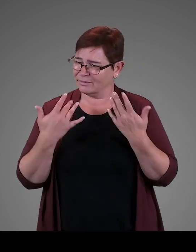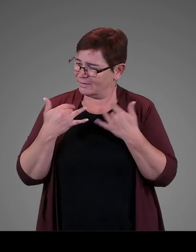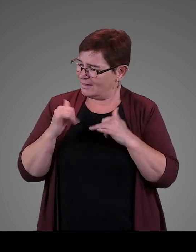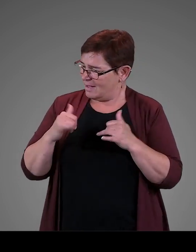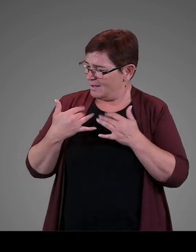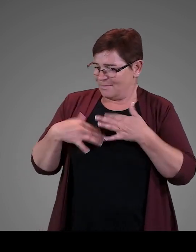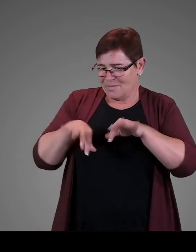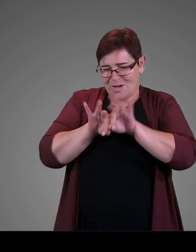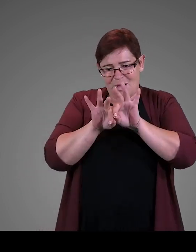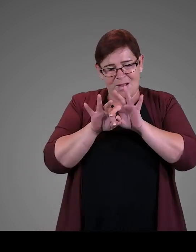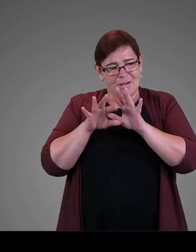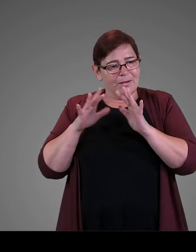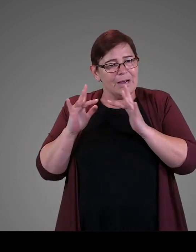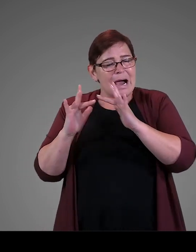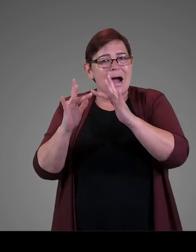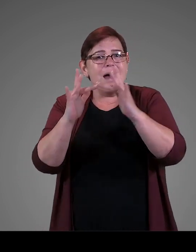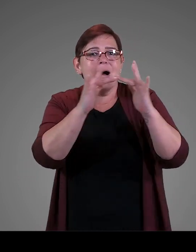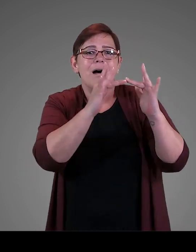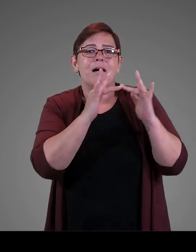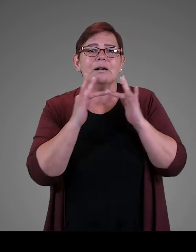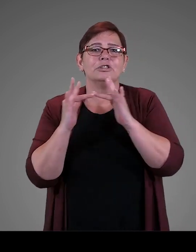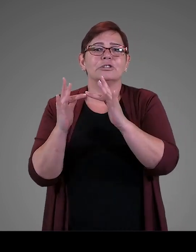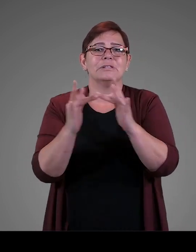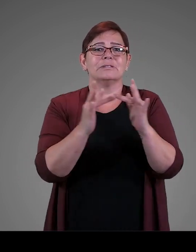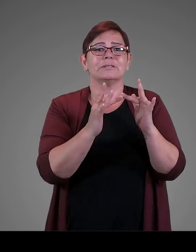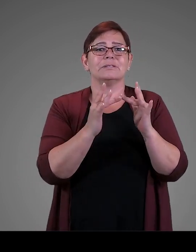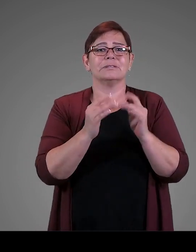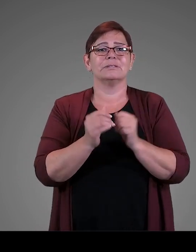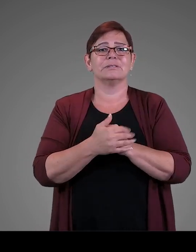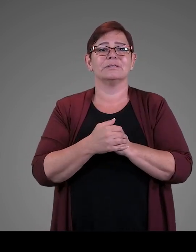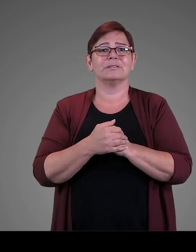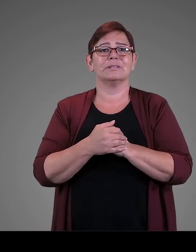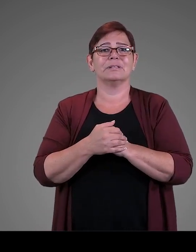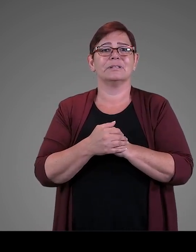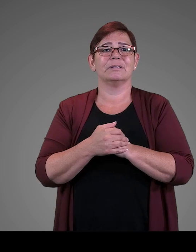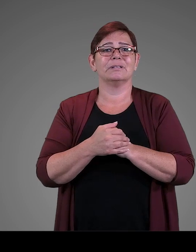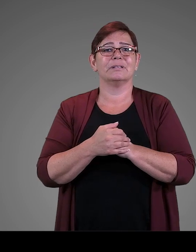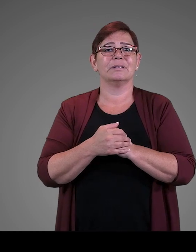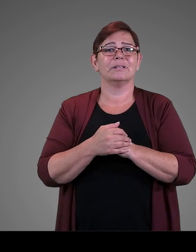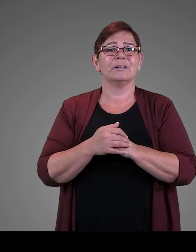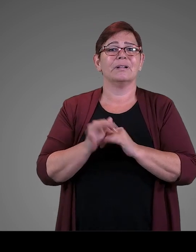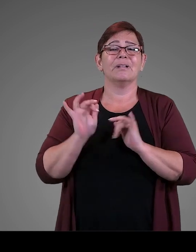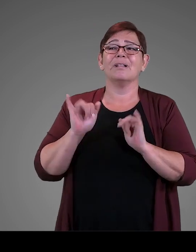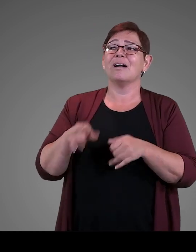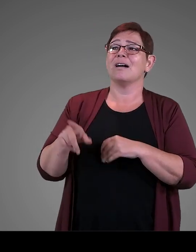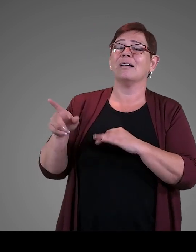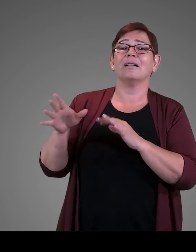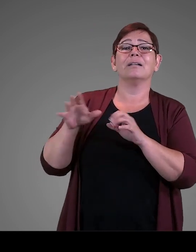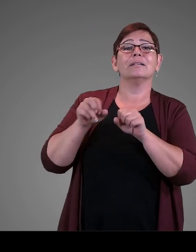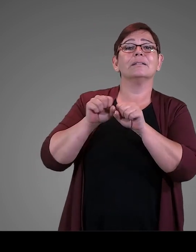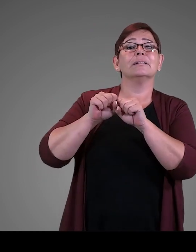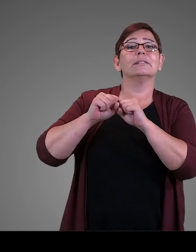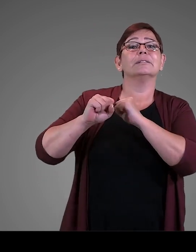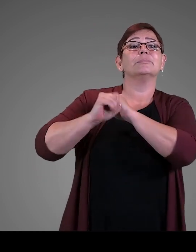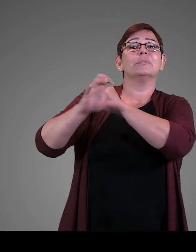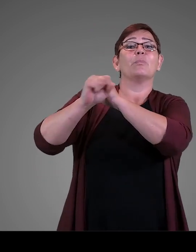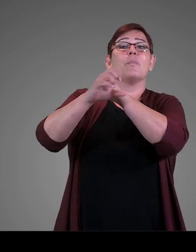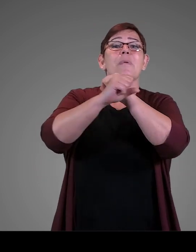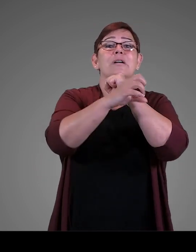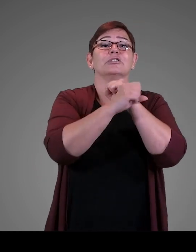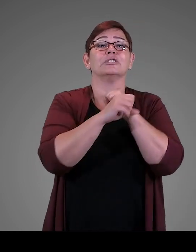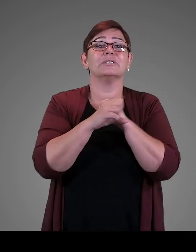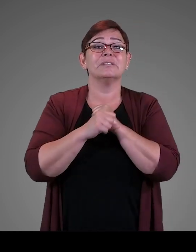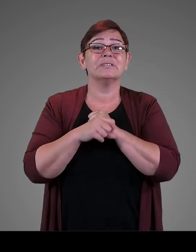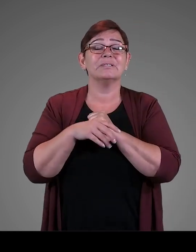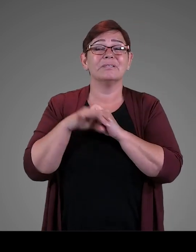puis qu'on aimerait avoir présents avec nous. Donc, on fait des liens. On commence à faire des liens.